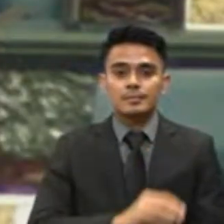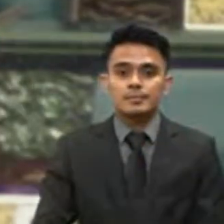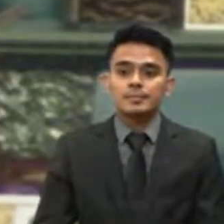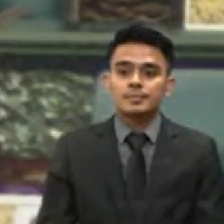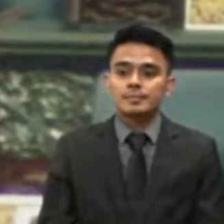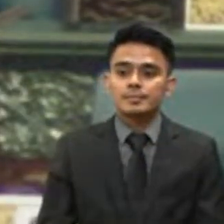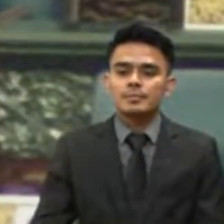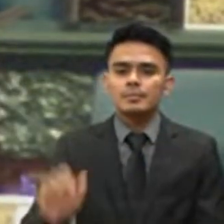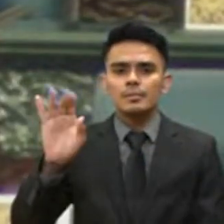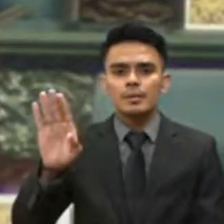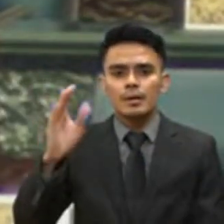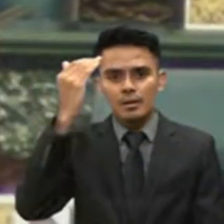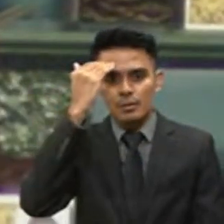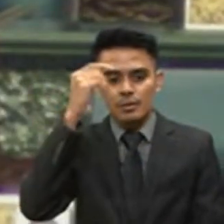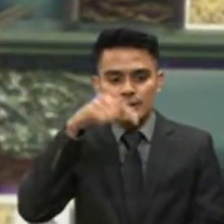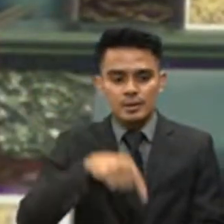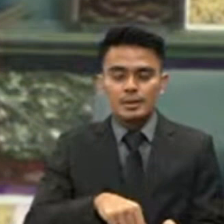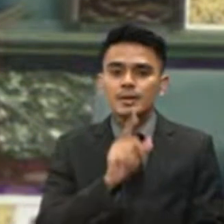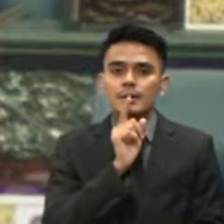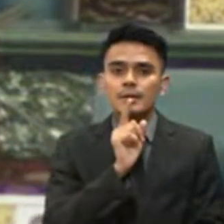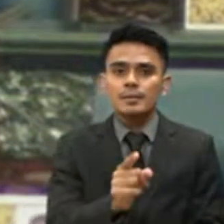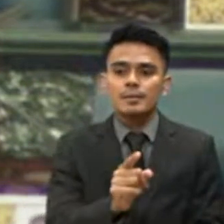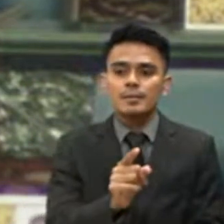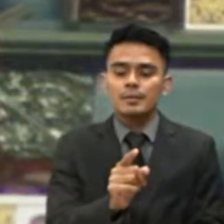sudah bahwa itu